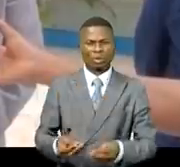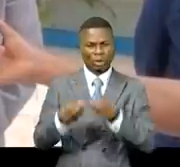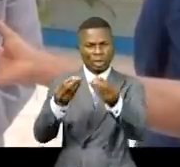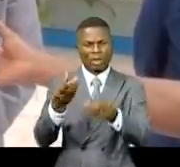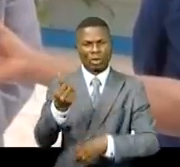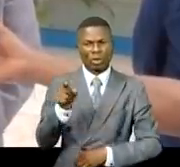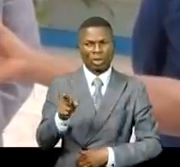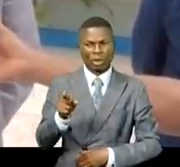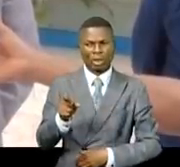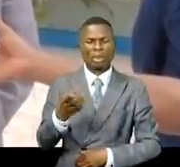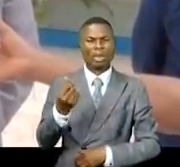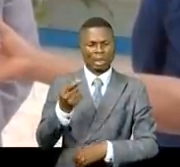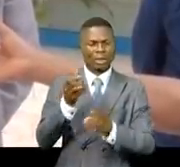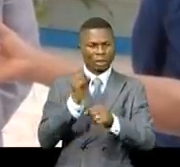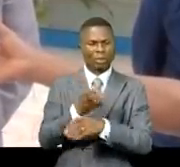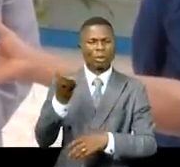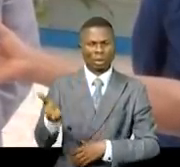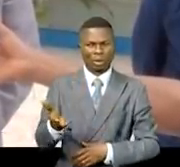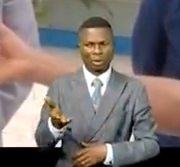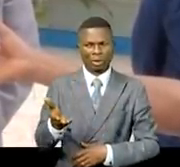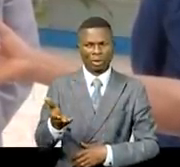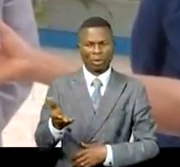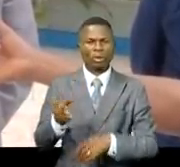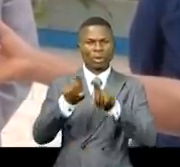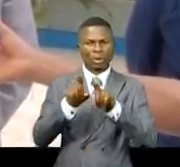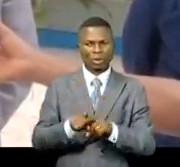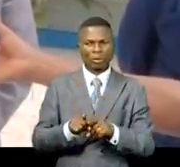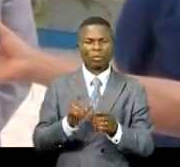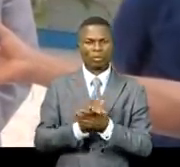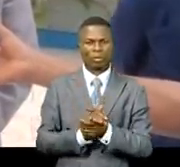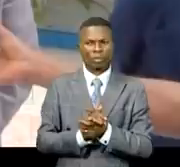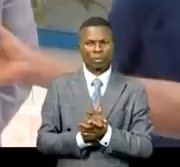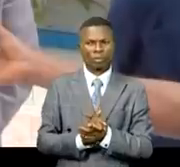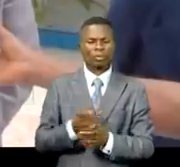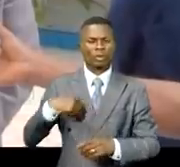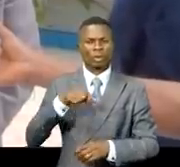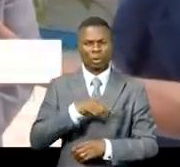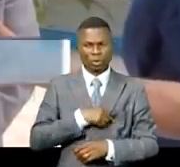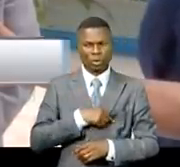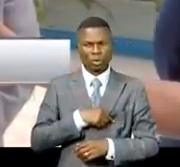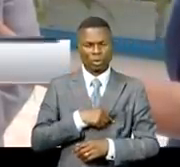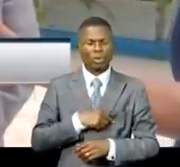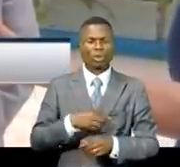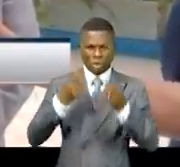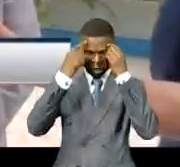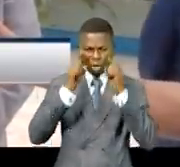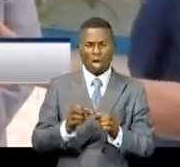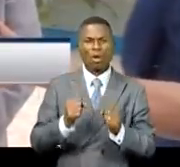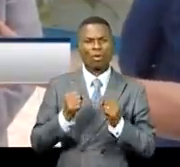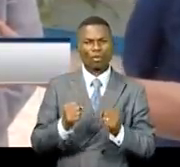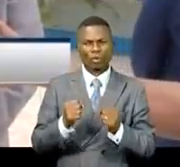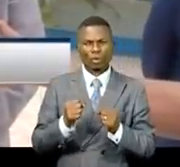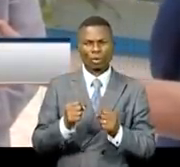qu'évidemment, le financement est la clé de tout. Donc, du fait de ces deux observations, nous sommes assez optimistes sur